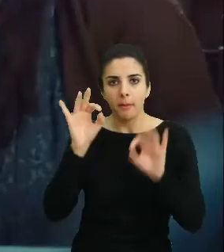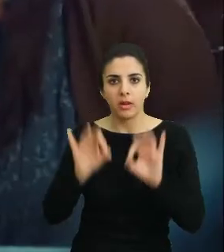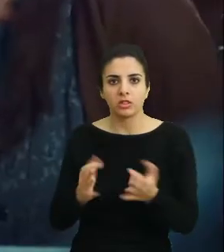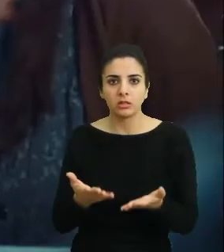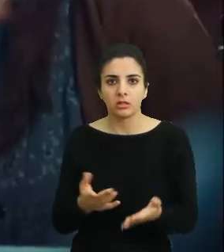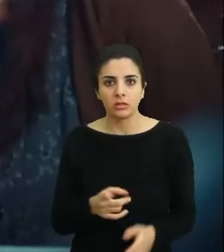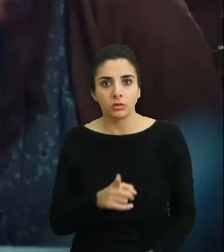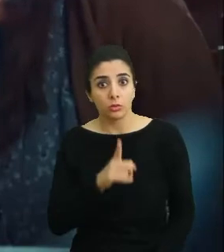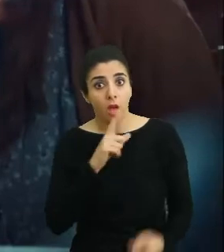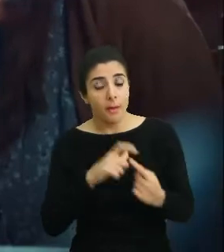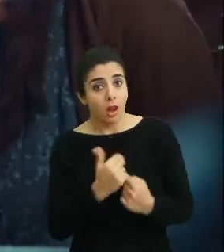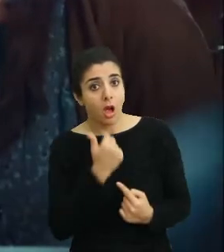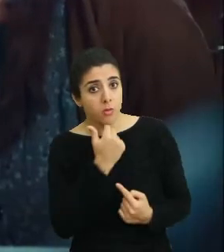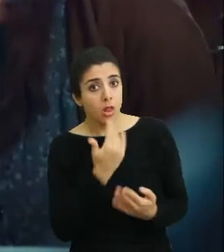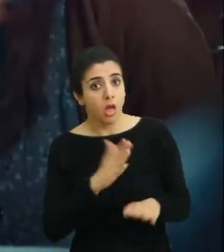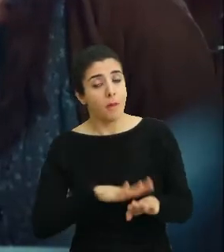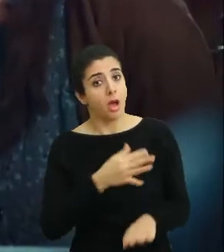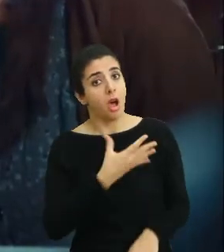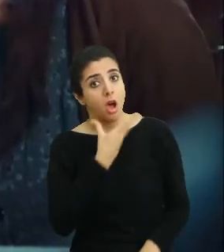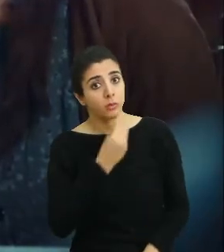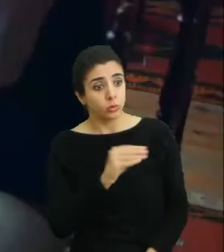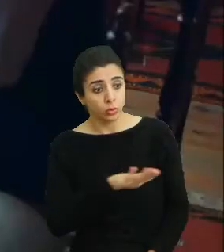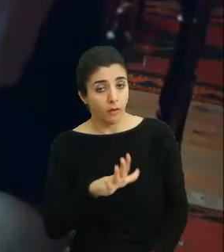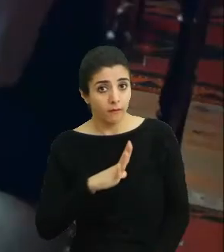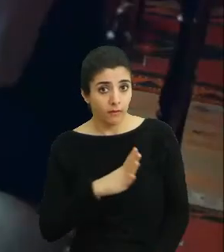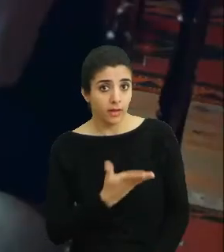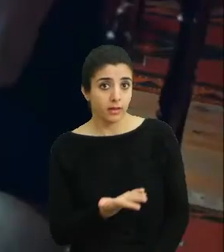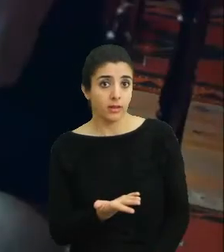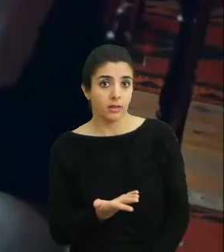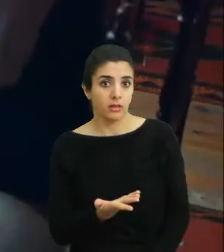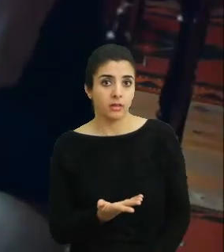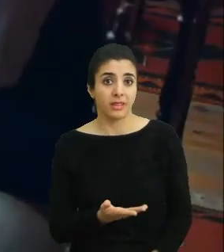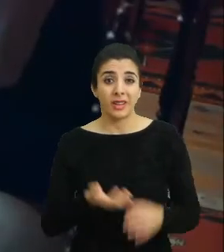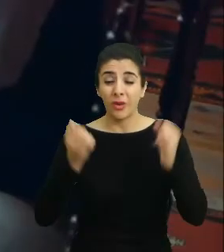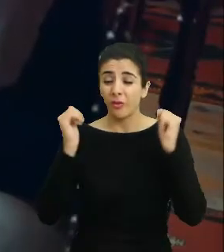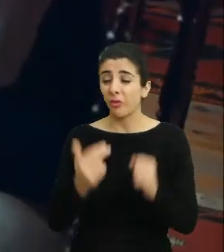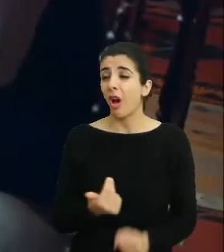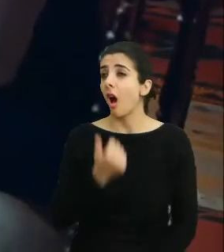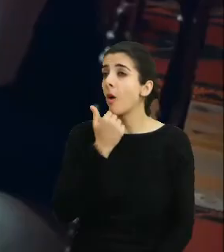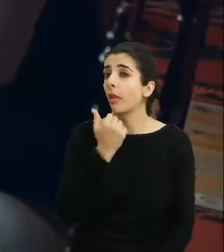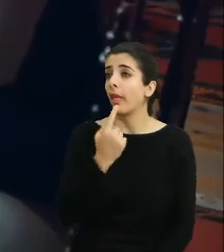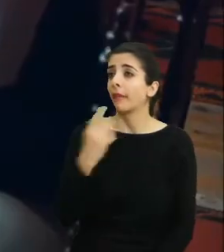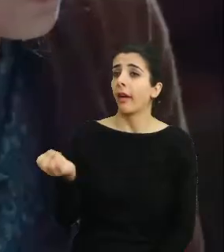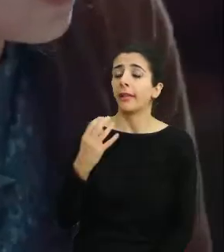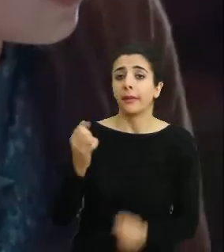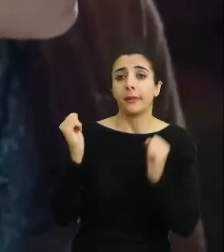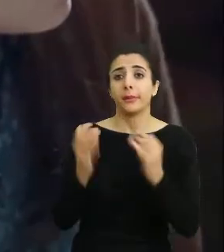Şş, Emine abla. Hayır, çocuklar var. Hay Emine abaydı bataydı